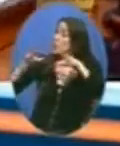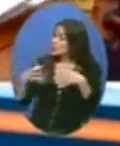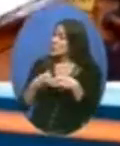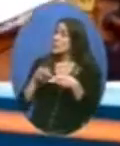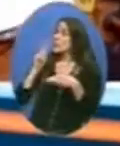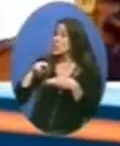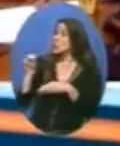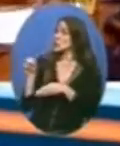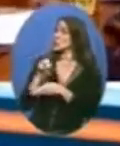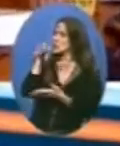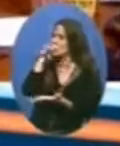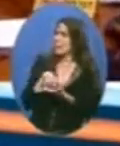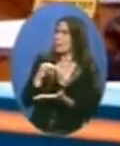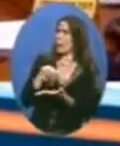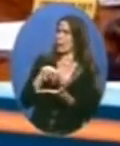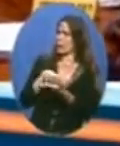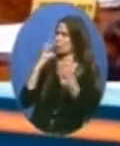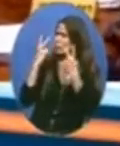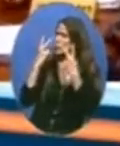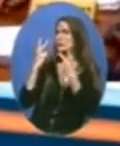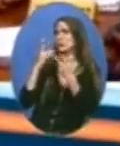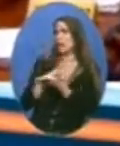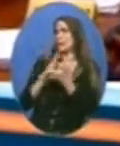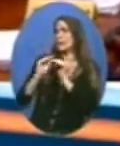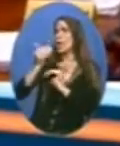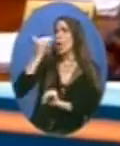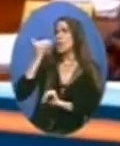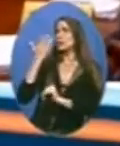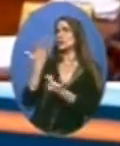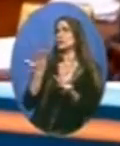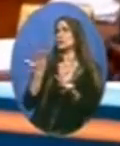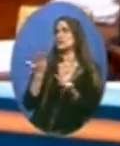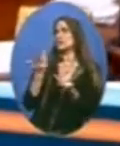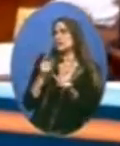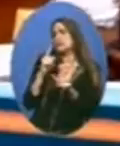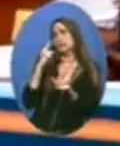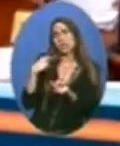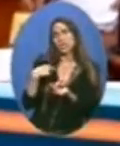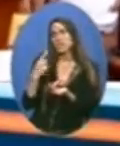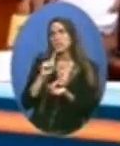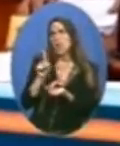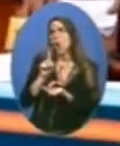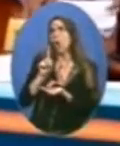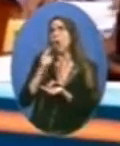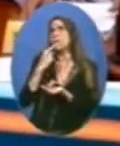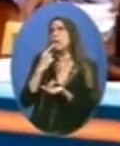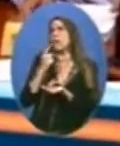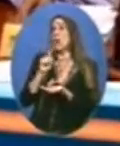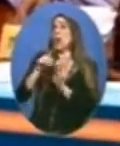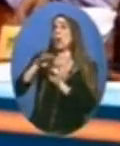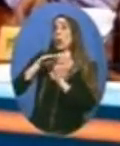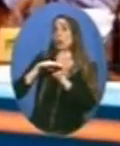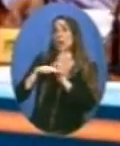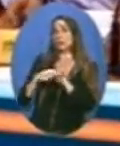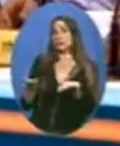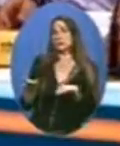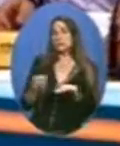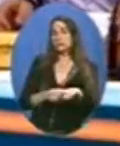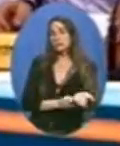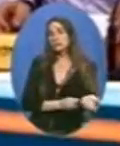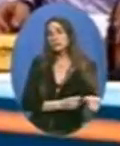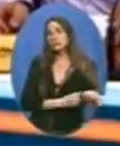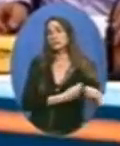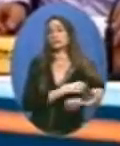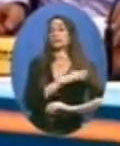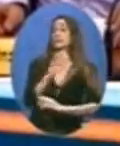שהם בליבה, שמחליטים עליהם מראש, וקובעים, זה לא בעיניי דבר לא חוקי. כל עוד הרעיון שאותו